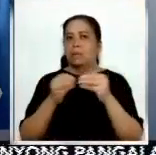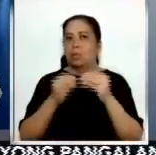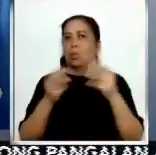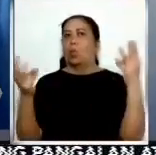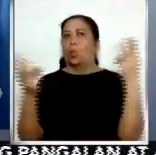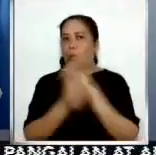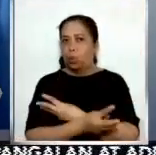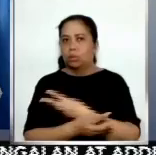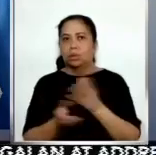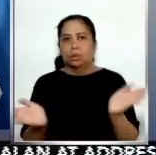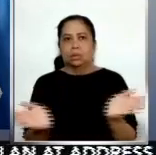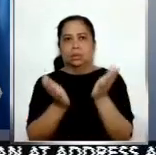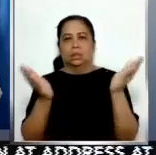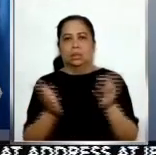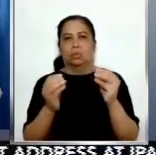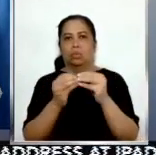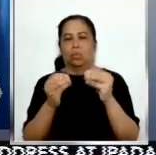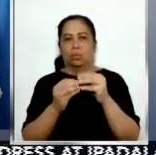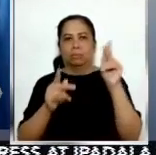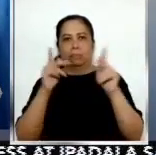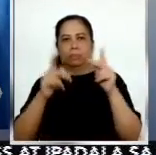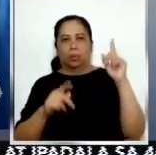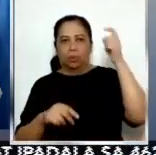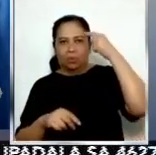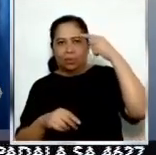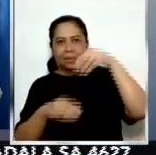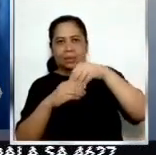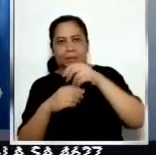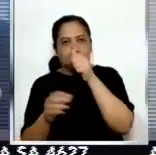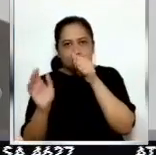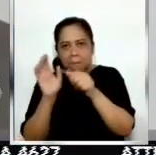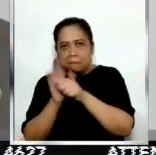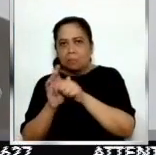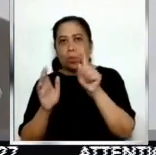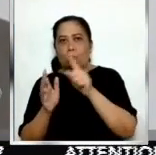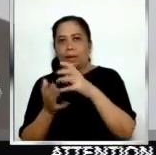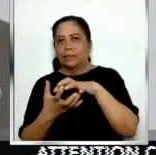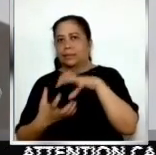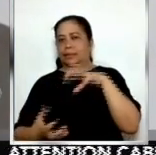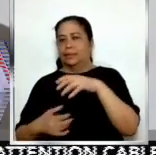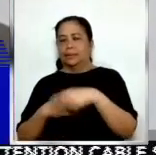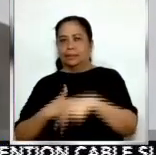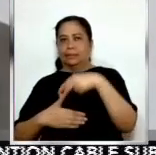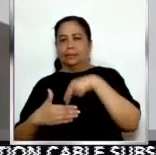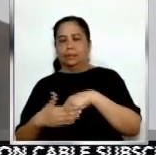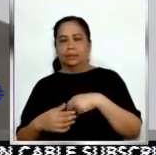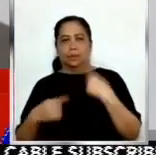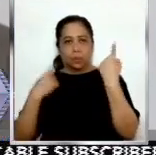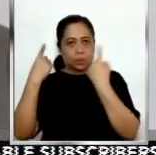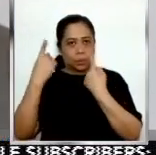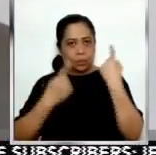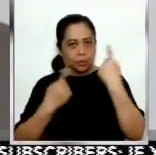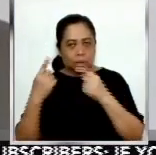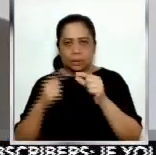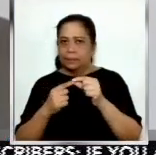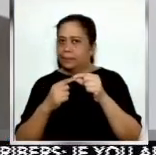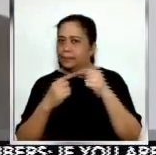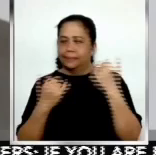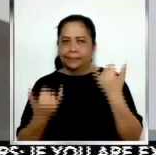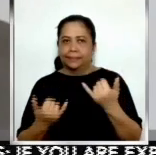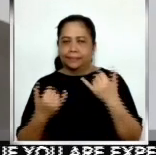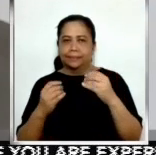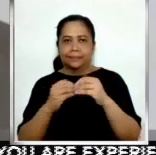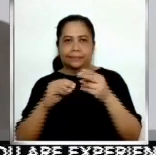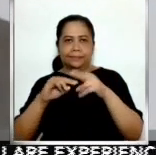nai-encourage yung mga public officials na itago ang kanilang yaman. Nakakabahala yon lalo na ngayon na lumalaki yung